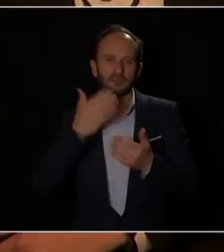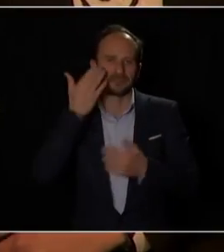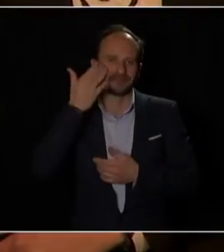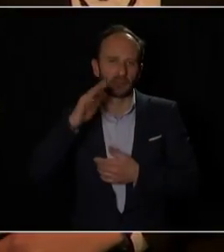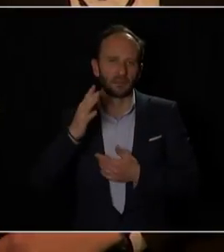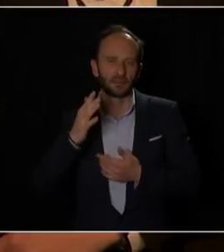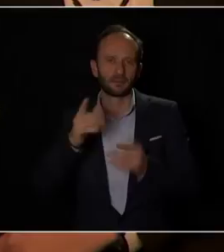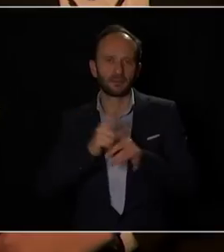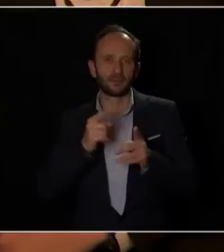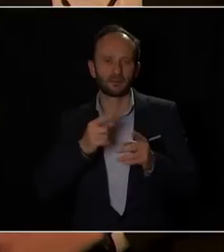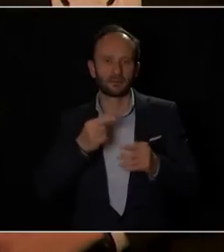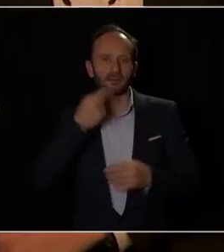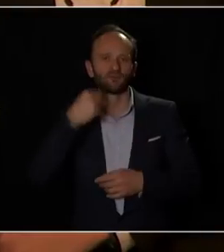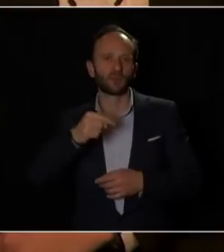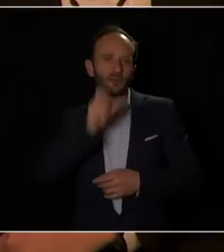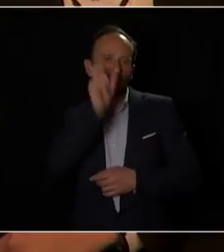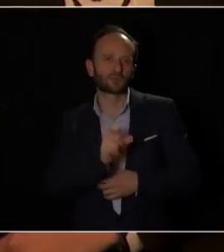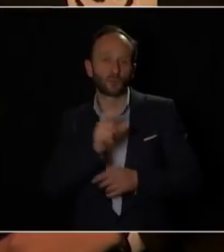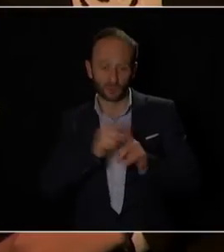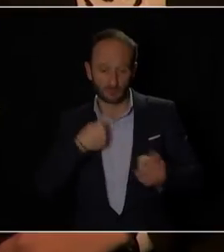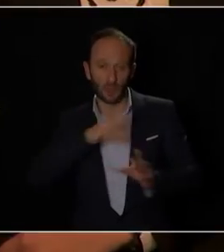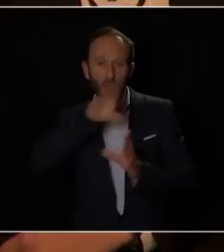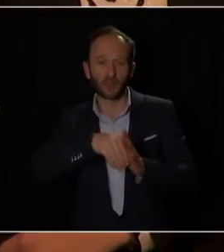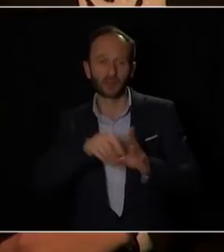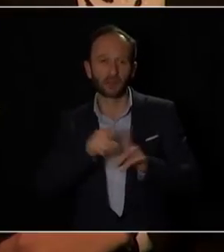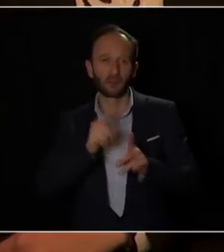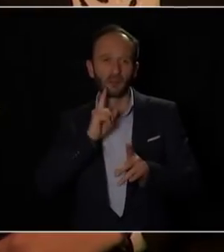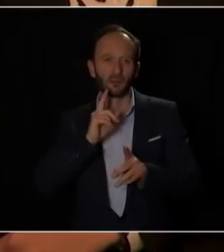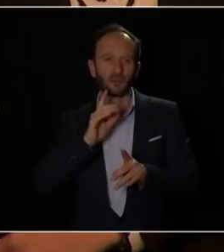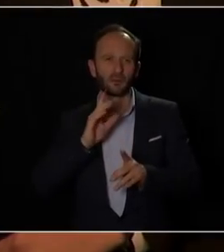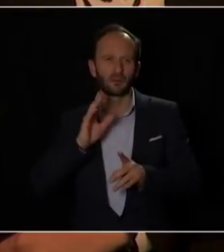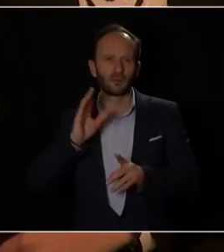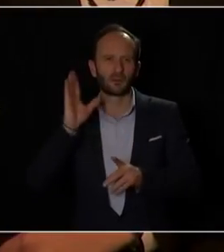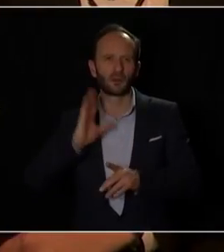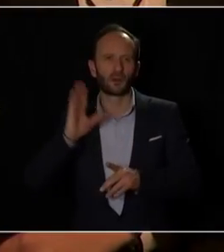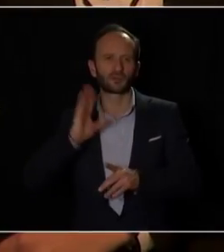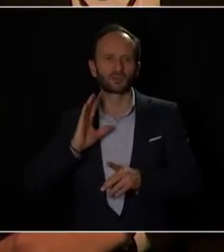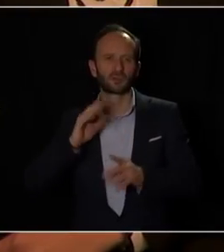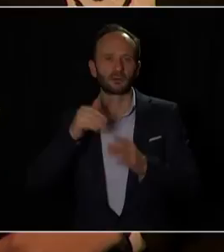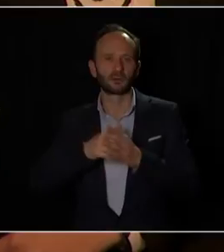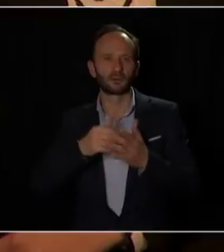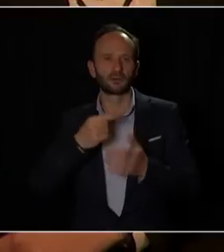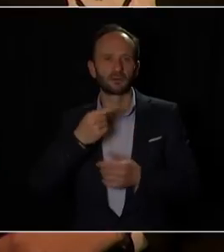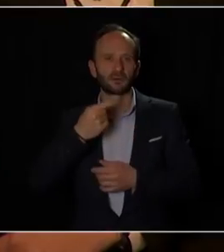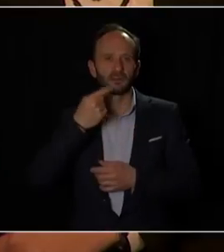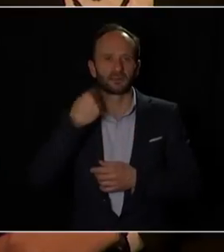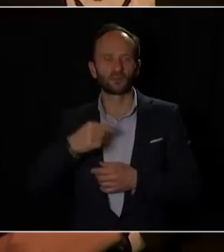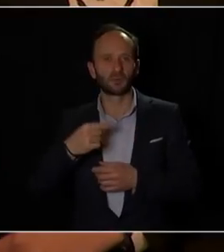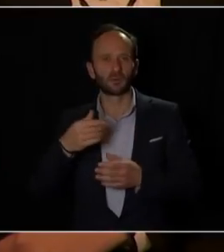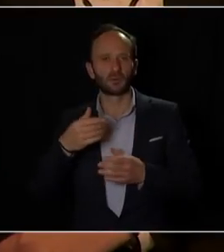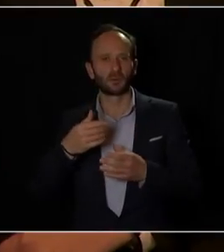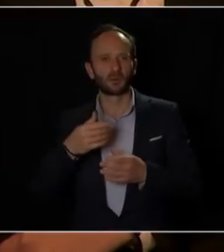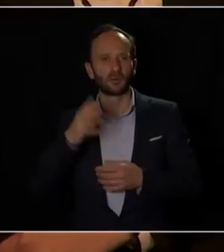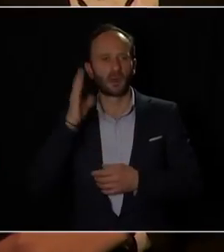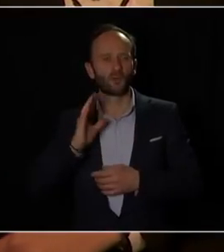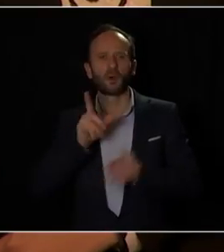j'en suis un ancien Dijonnais, malheureusement, en raison de mon âge. Les Dijonnais